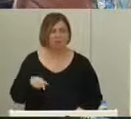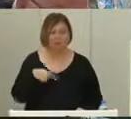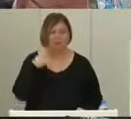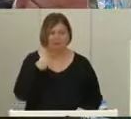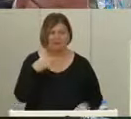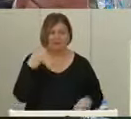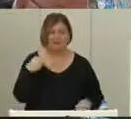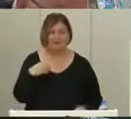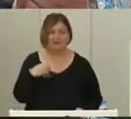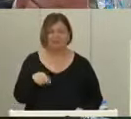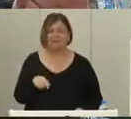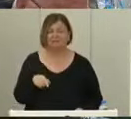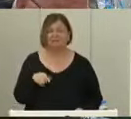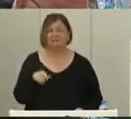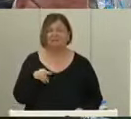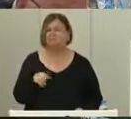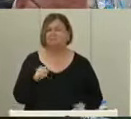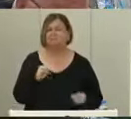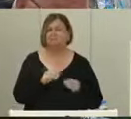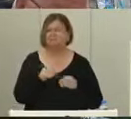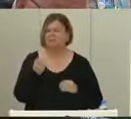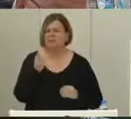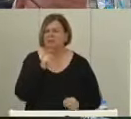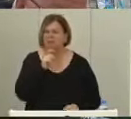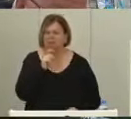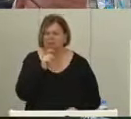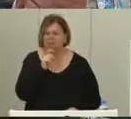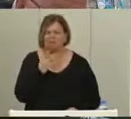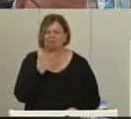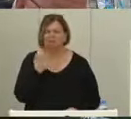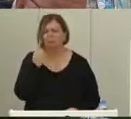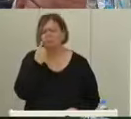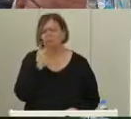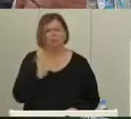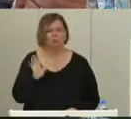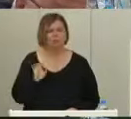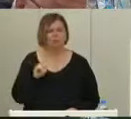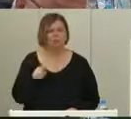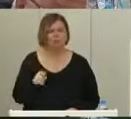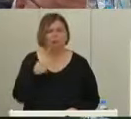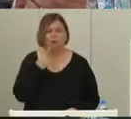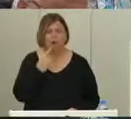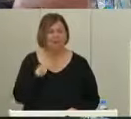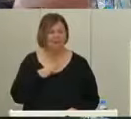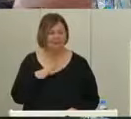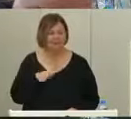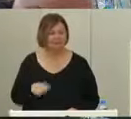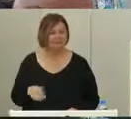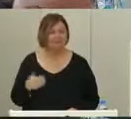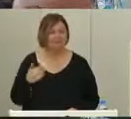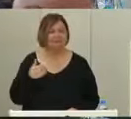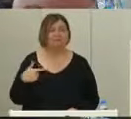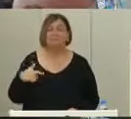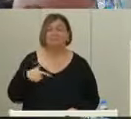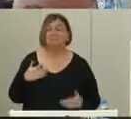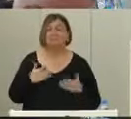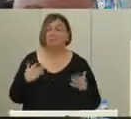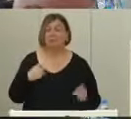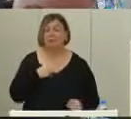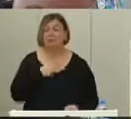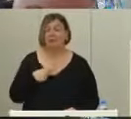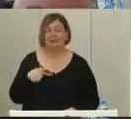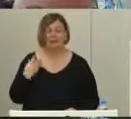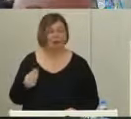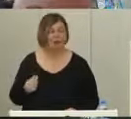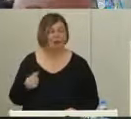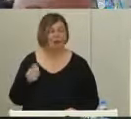Dolayısıyla satılmasında herhangi bir yanlış durum yoktur. Şunu da söylemek isterim. Biz İzmir Büyükşehir Belediyesi